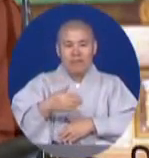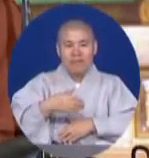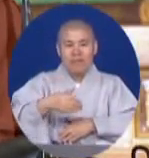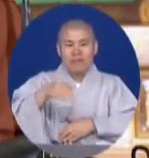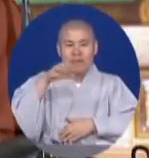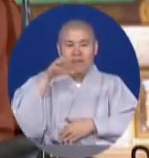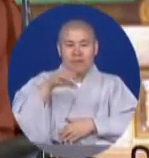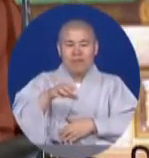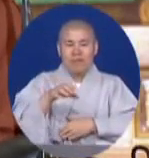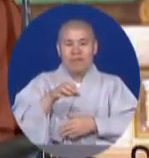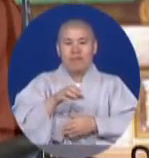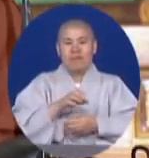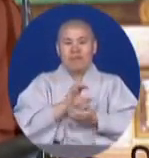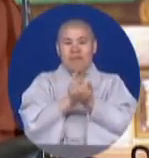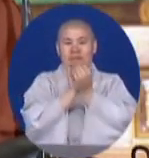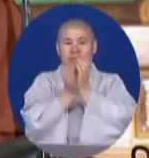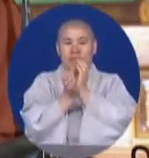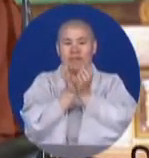가는 곳은